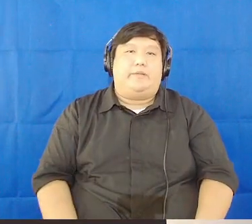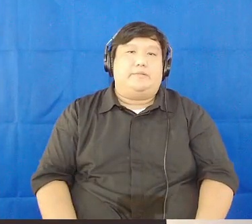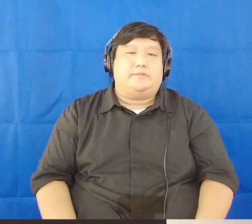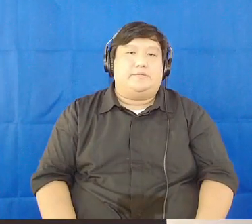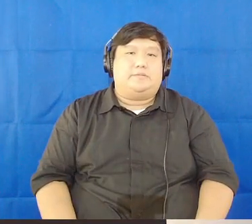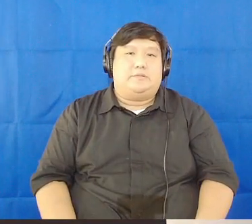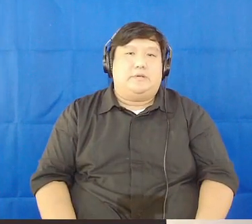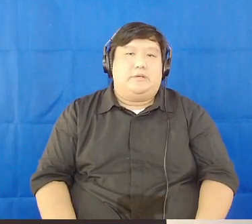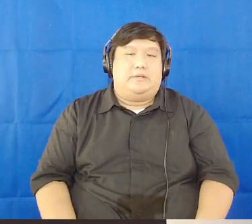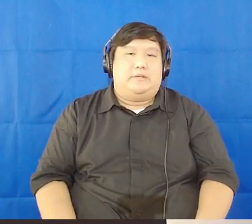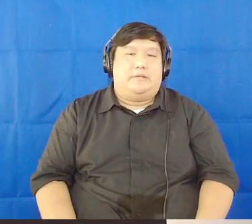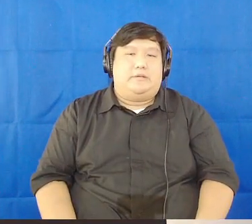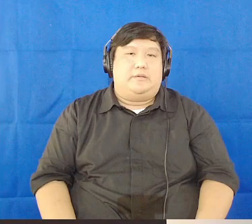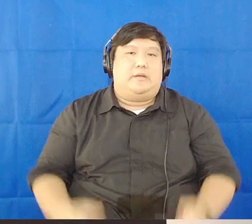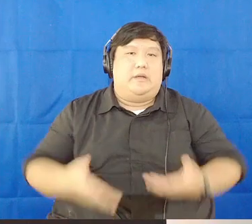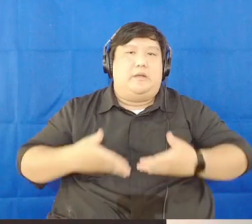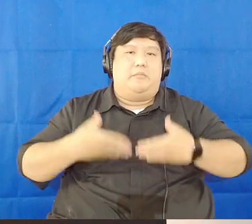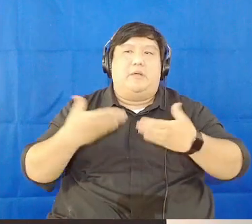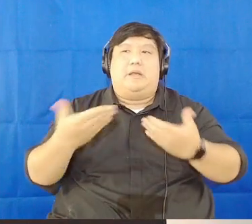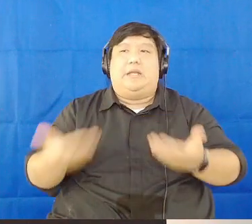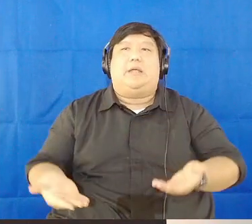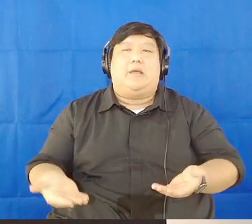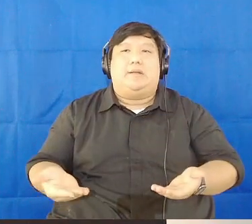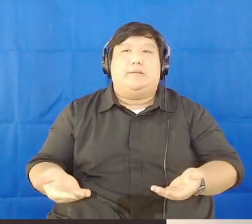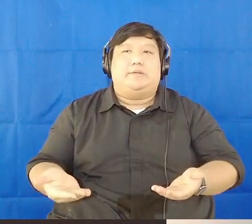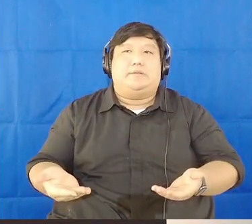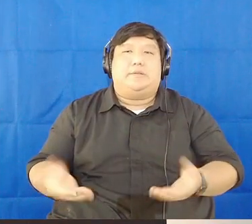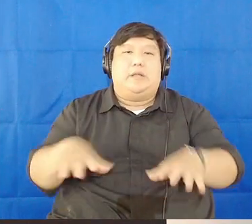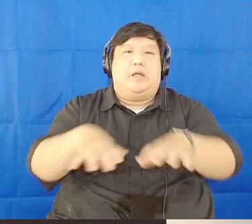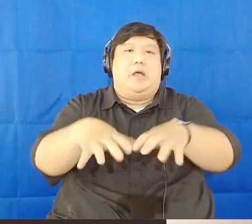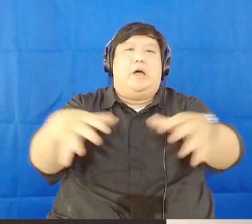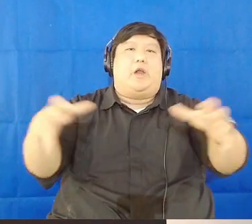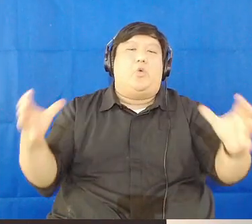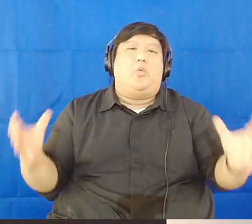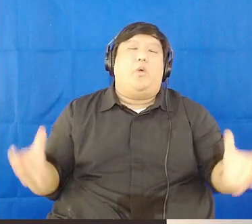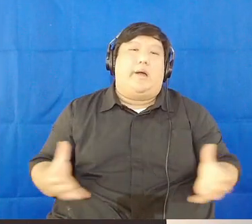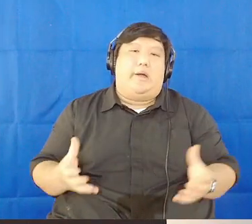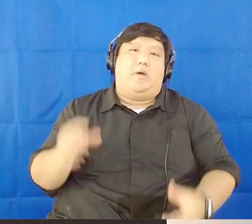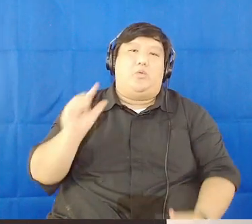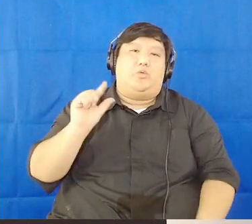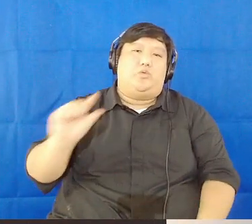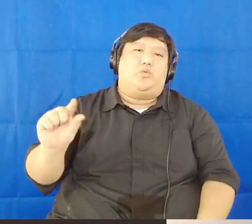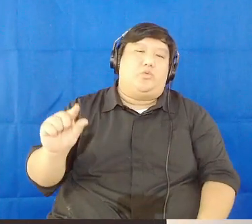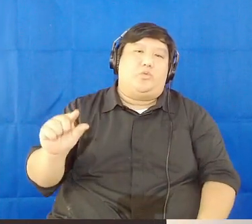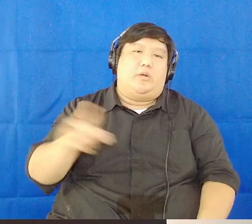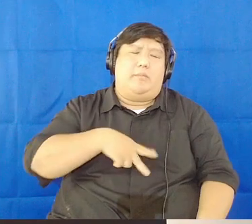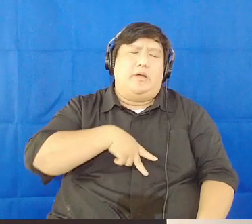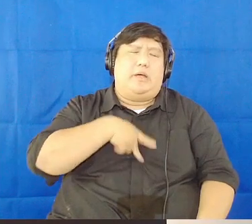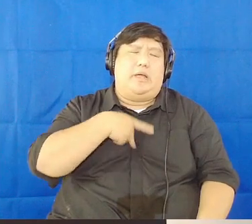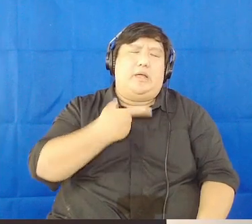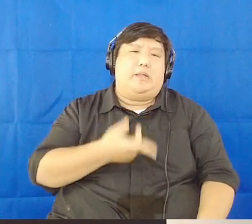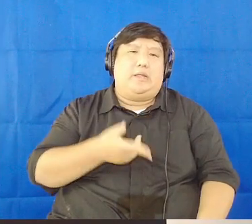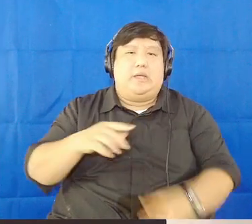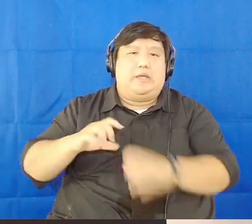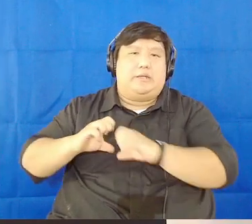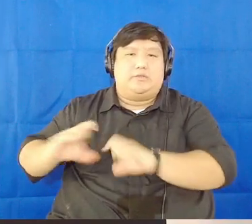hidup kita. Dengan cara apa? Ada orang atau istilah yang mengatakan agar hidup kita itu semakin menyerupai Kristus.